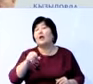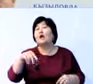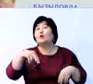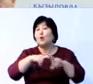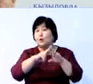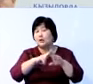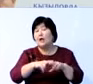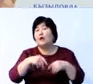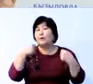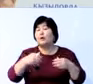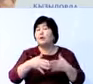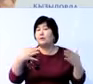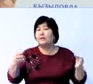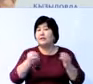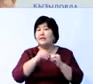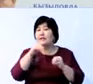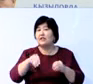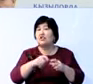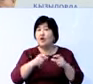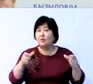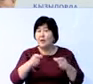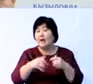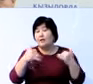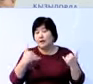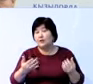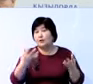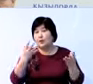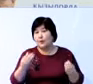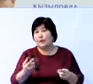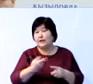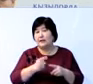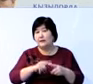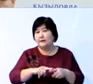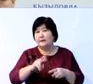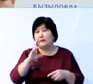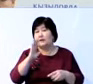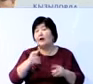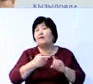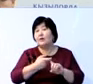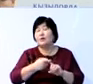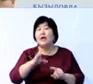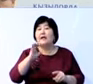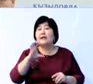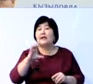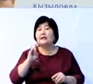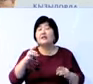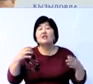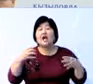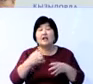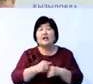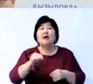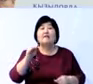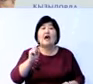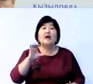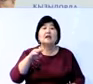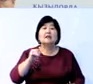Нур-Султан. Продано свыше 10 тысяч билетов. На сегодняшний день из-за ситуации с коронавирусом рейсы сокращаются. Fly